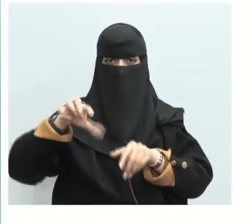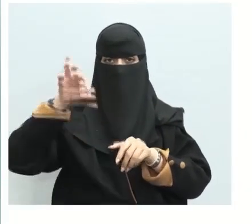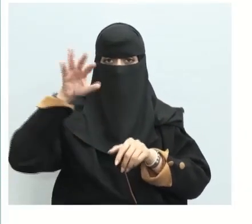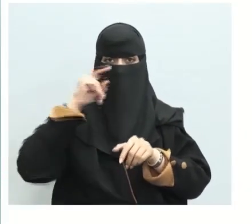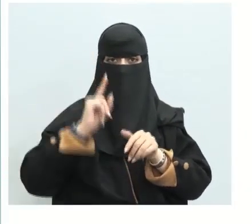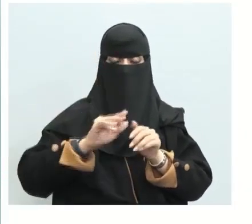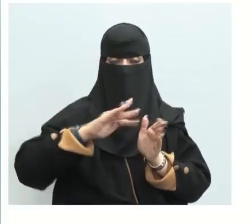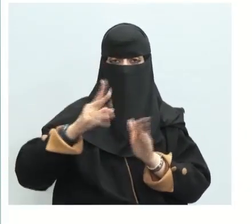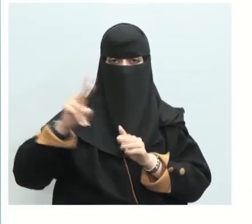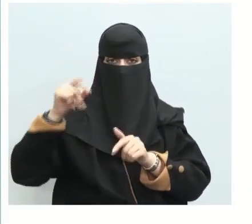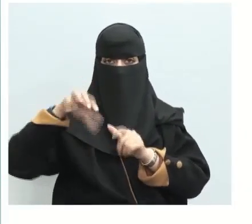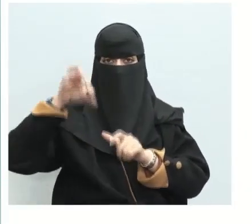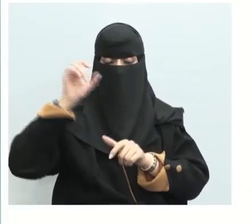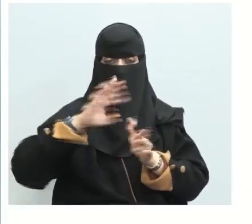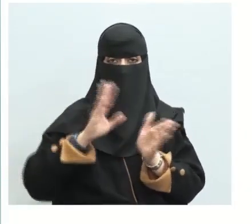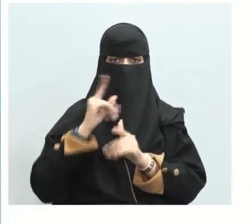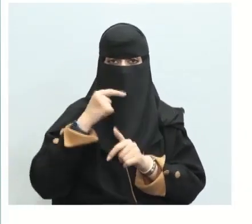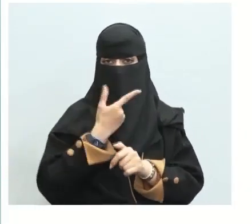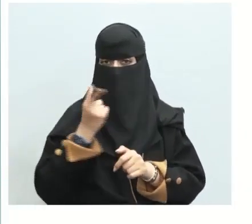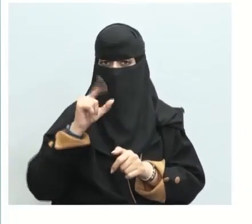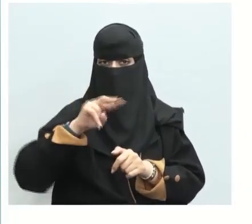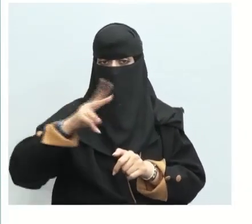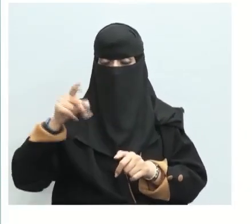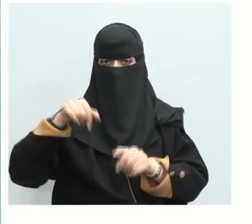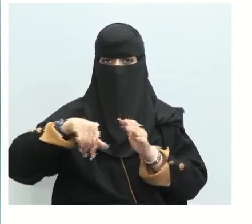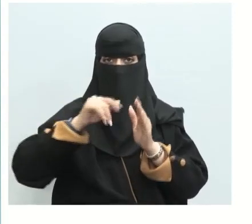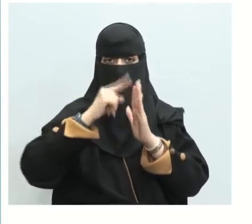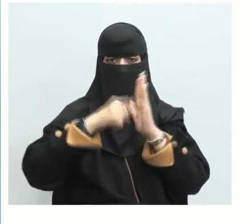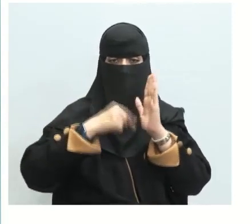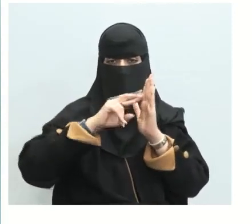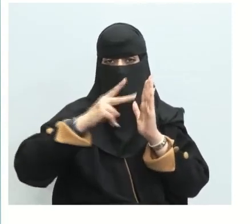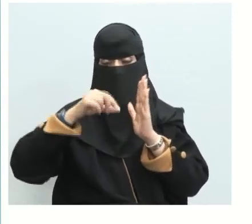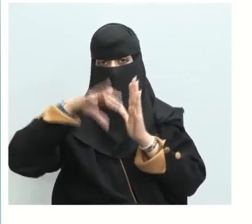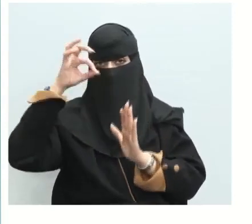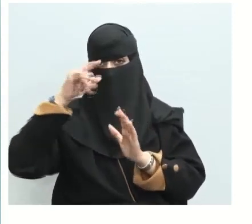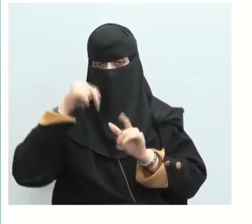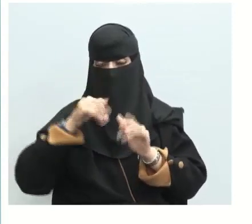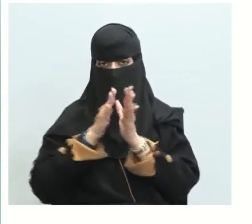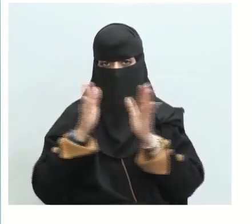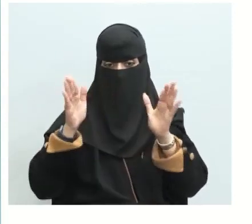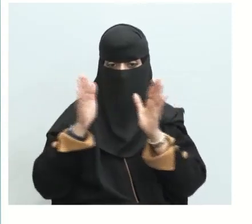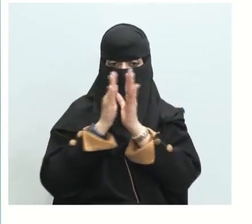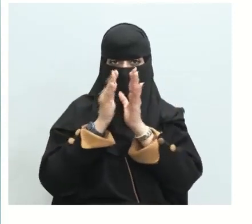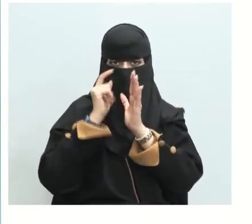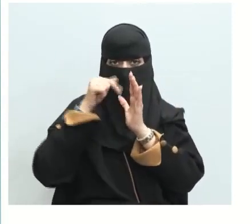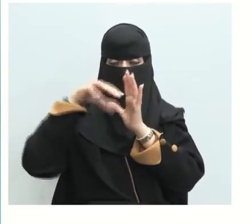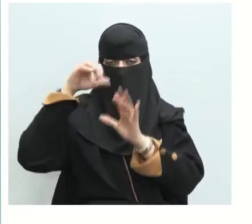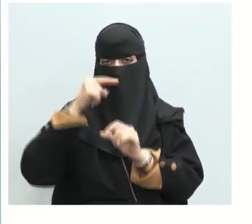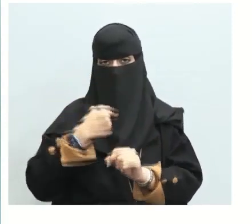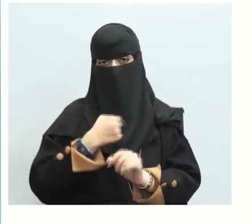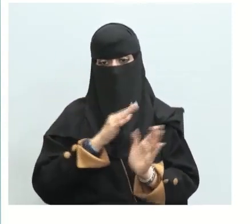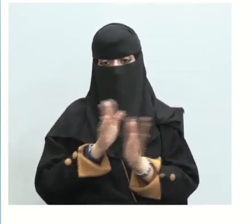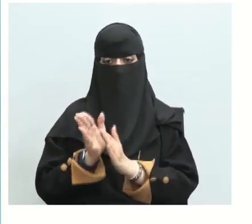خيارات أو عدة أنواع من الأجهزة، جميع أنواع الأجهزة تقريبا، أو بإمكانك اختيار حجم الشاشة